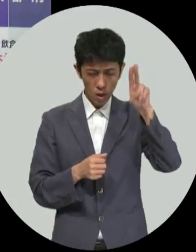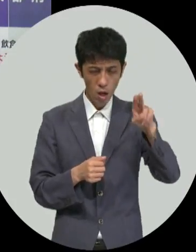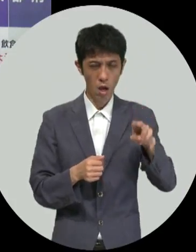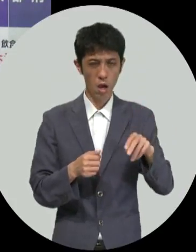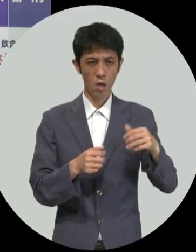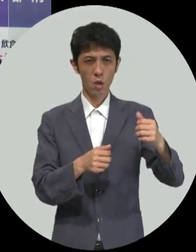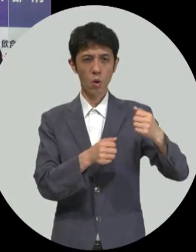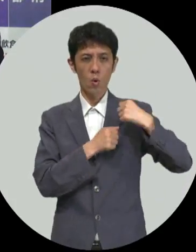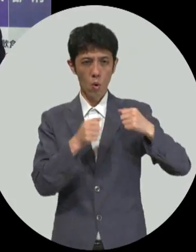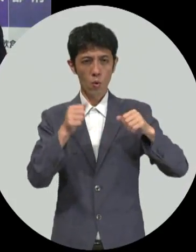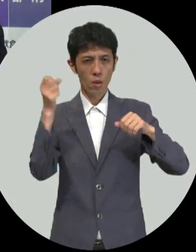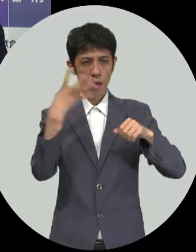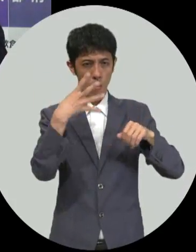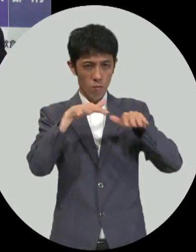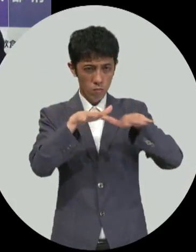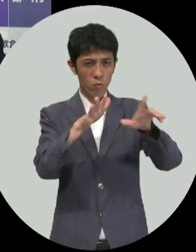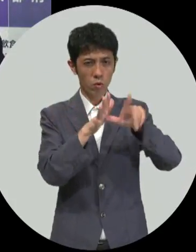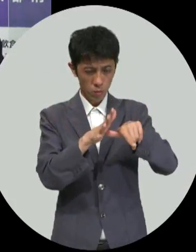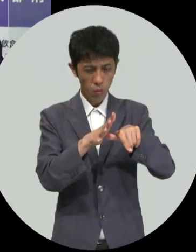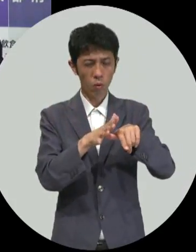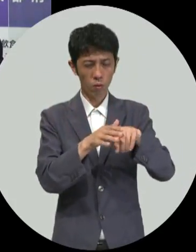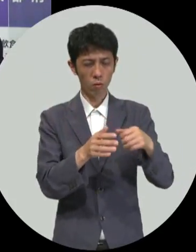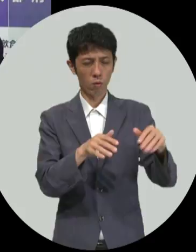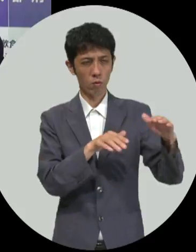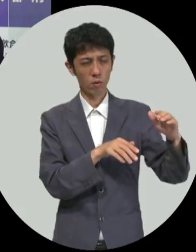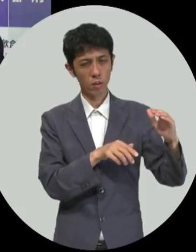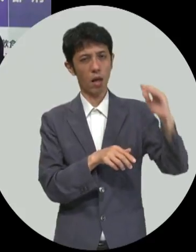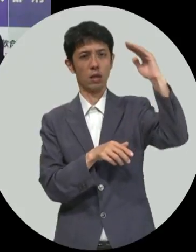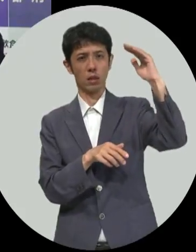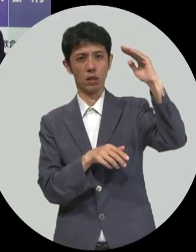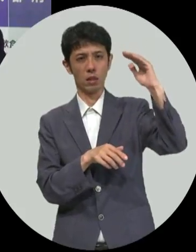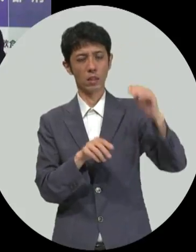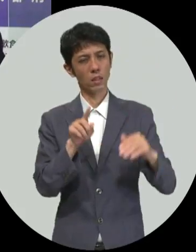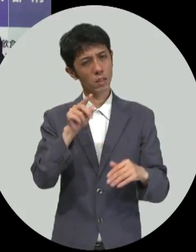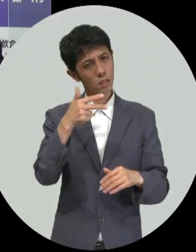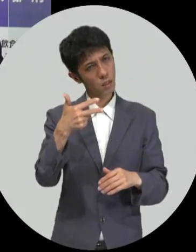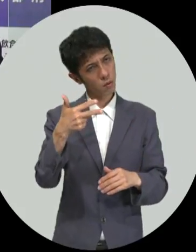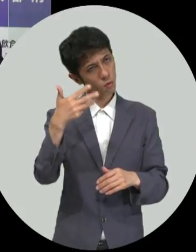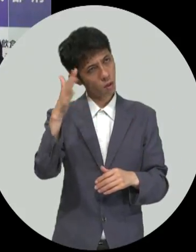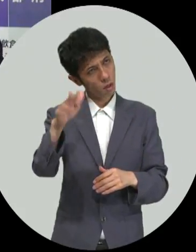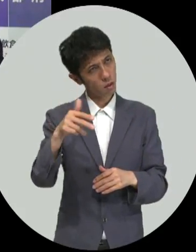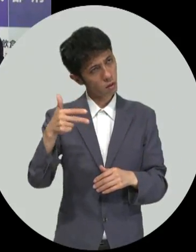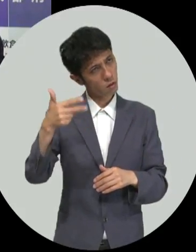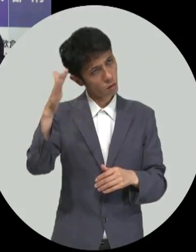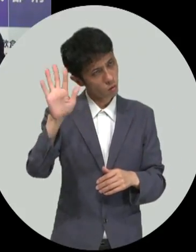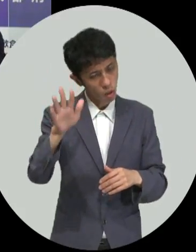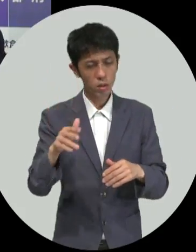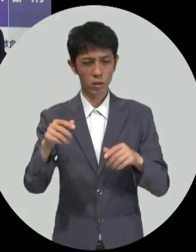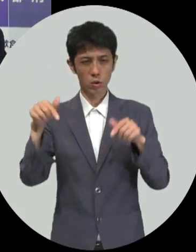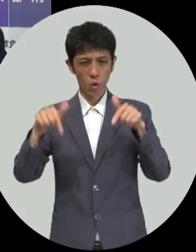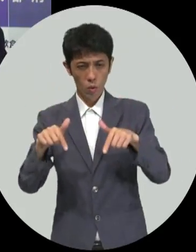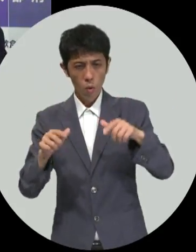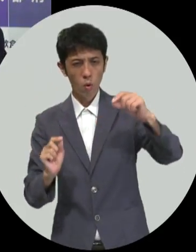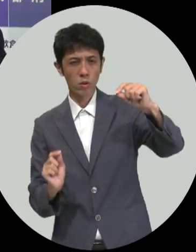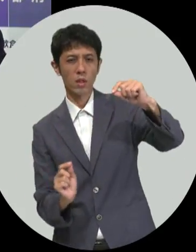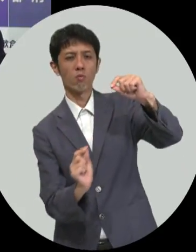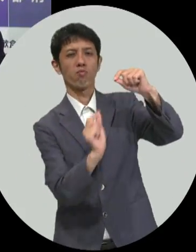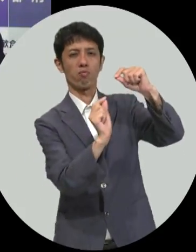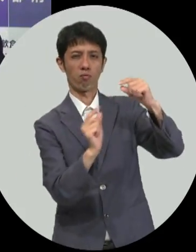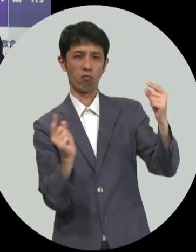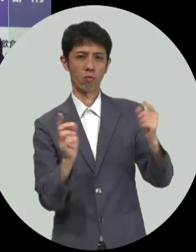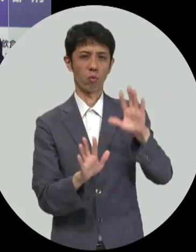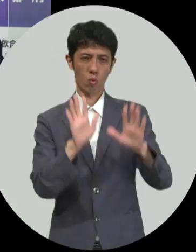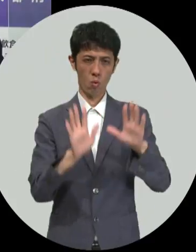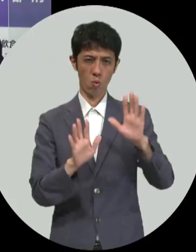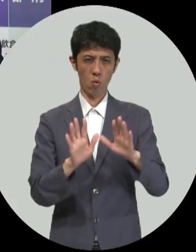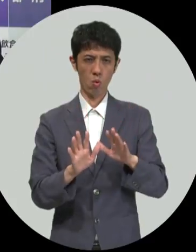ただ2週間ないし3週間後にそれぞれの大阪、兵庫のところに近づいていったということでございまして、やはり大阪の